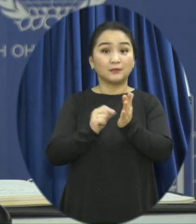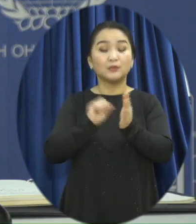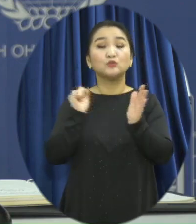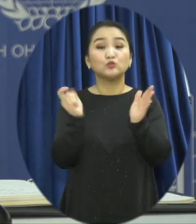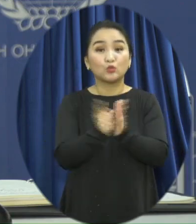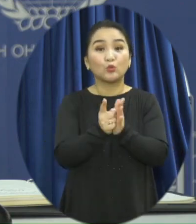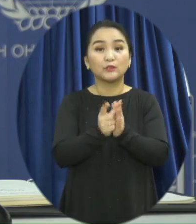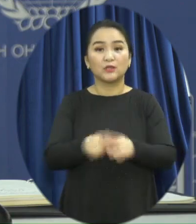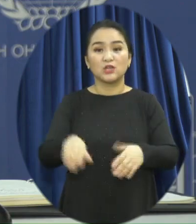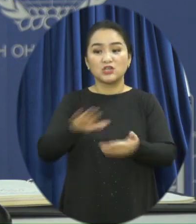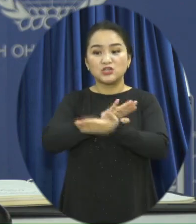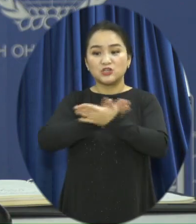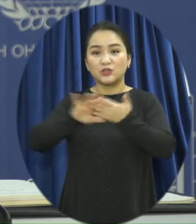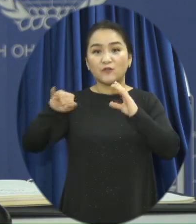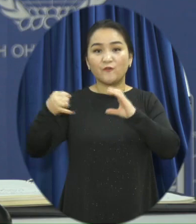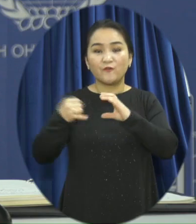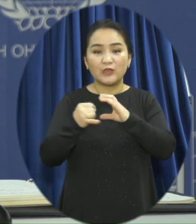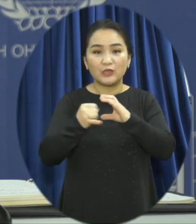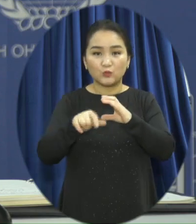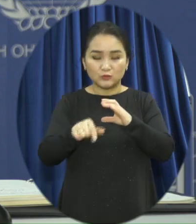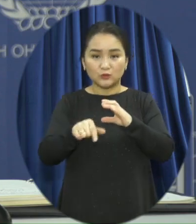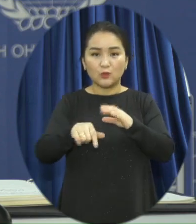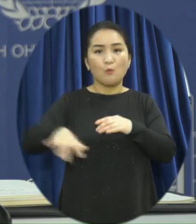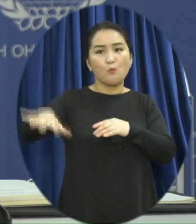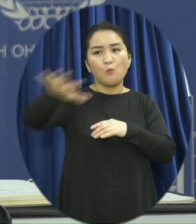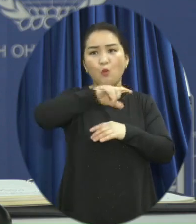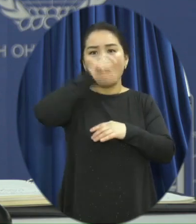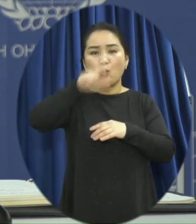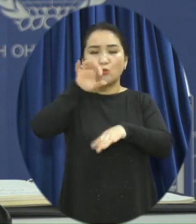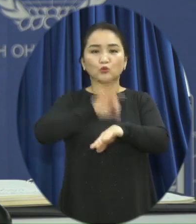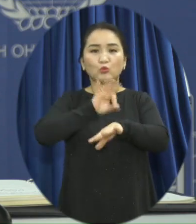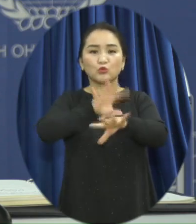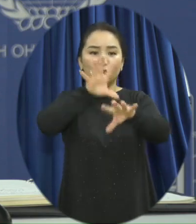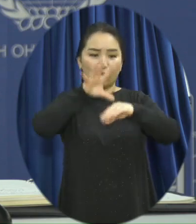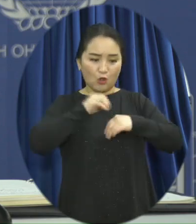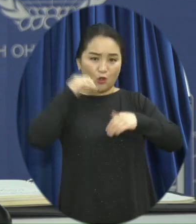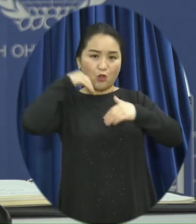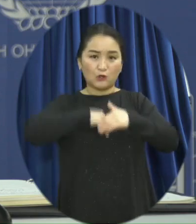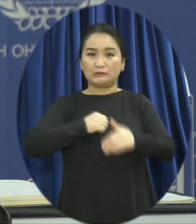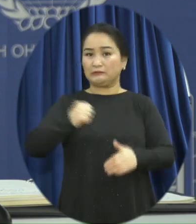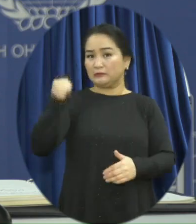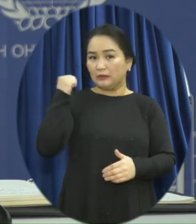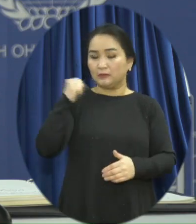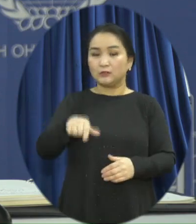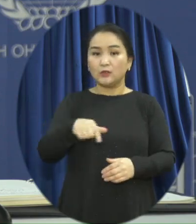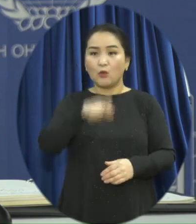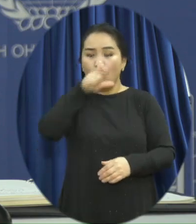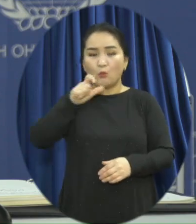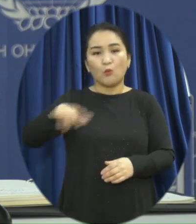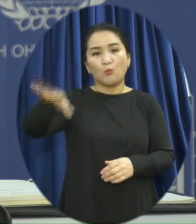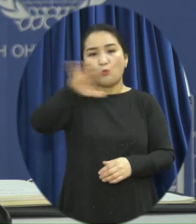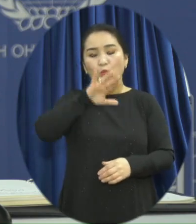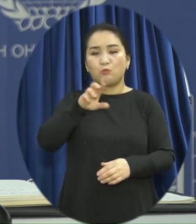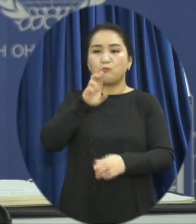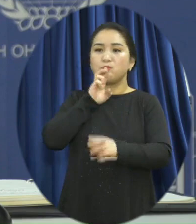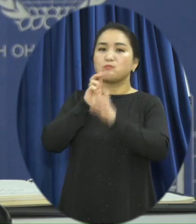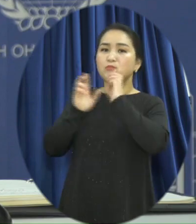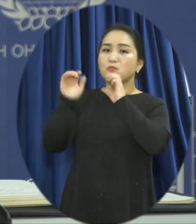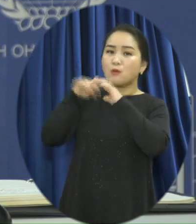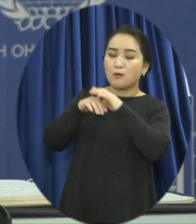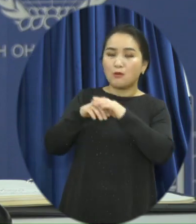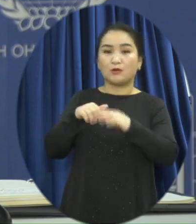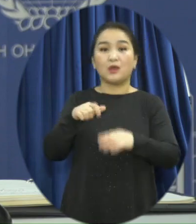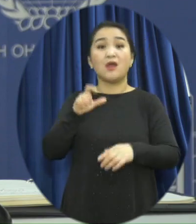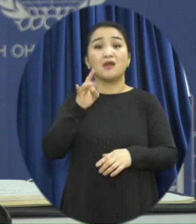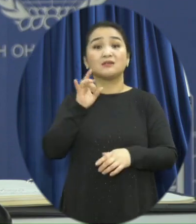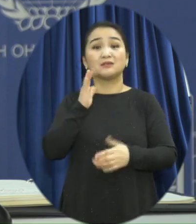вирус цар тахлын вирус бол бүх хүнийг өвчлүүлэх чадвартай. Бүх хүн бол тэр цар тахалд өртөх эрсдэлтэй гэдгийг ард иргэд